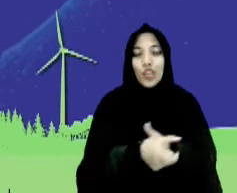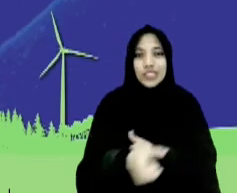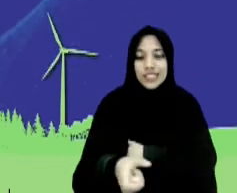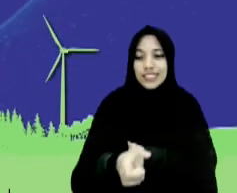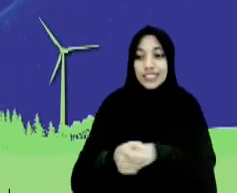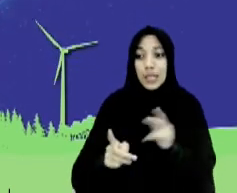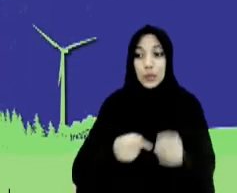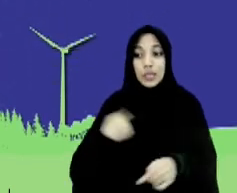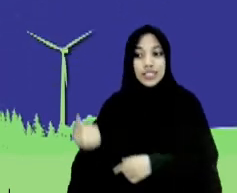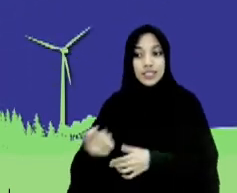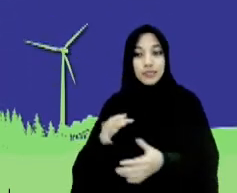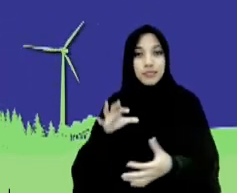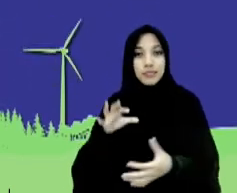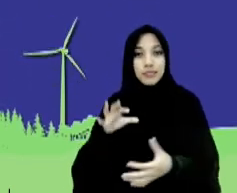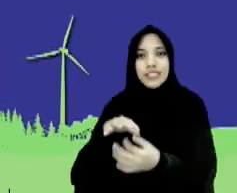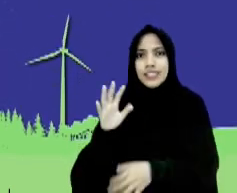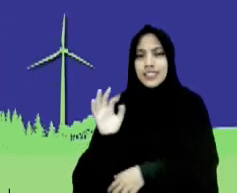semua kita